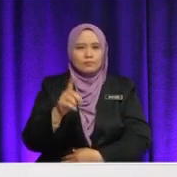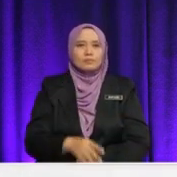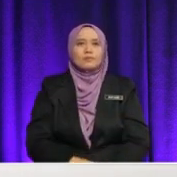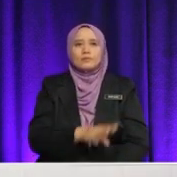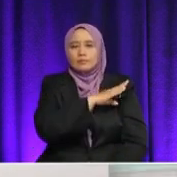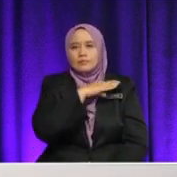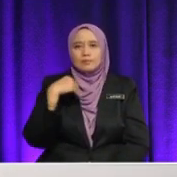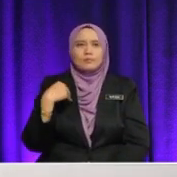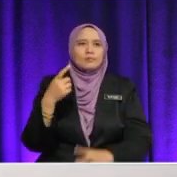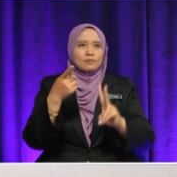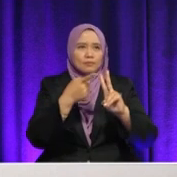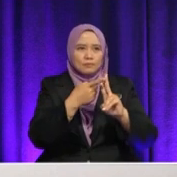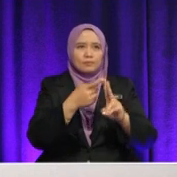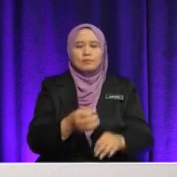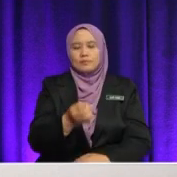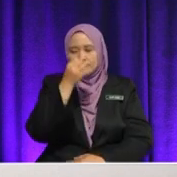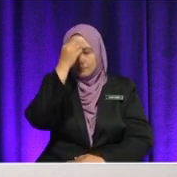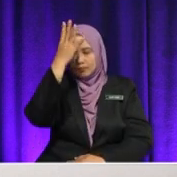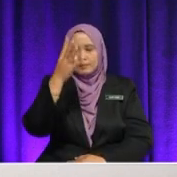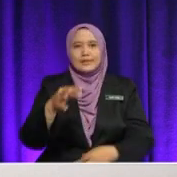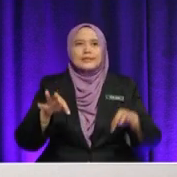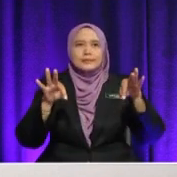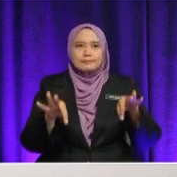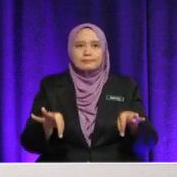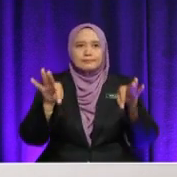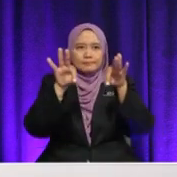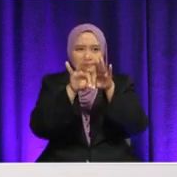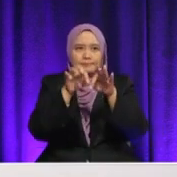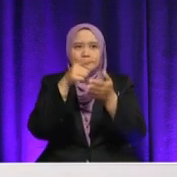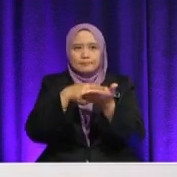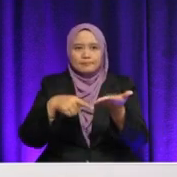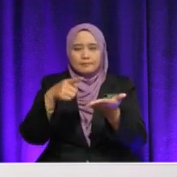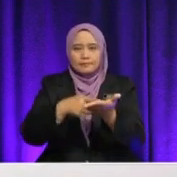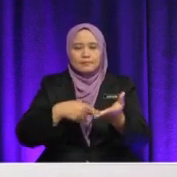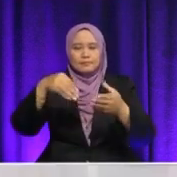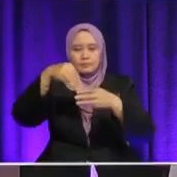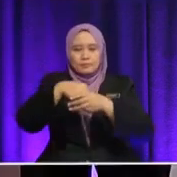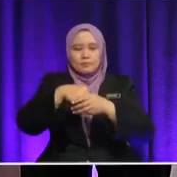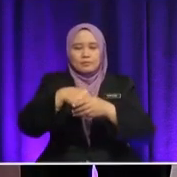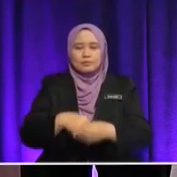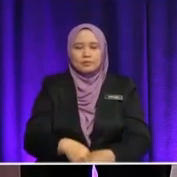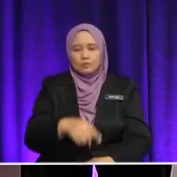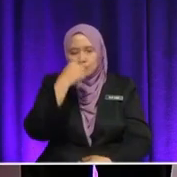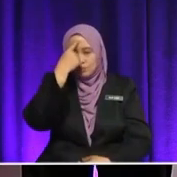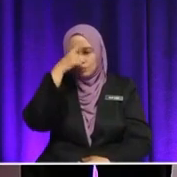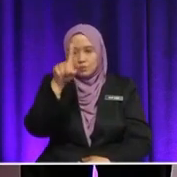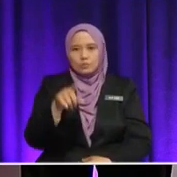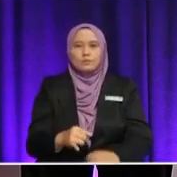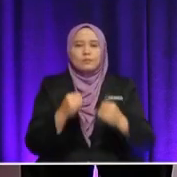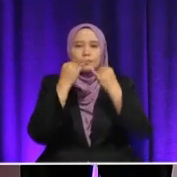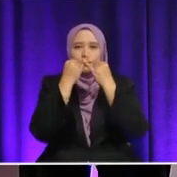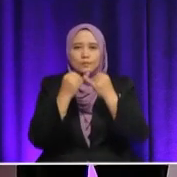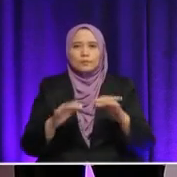sebagai lambang demokrasi baik jadi ada dua perkara yang kita ke belajar secara khusus pada ring Oke terlihat Hai